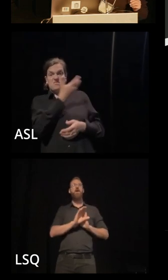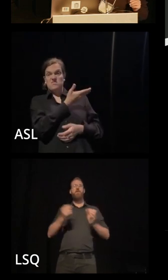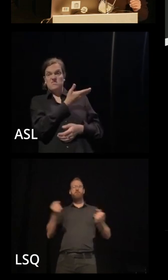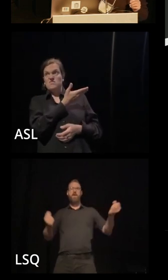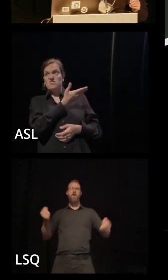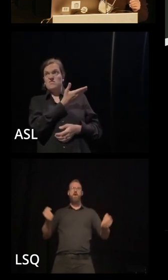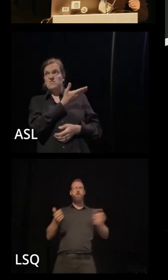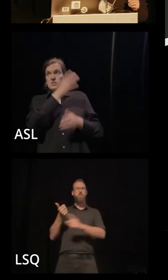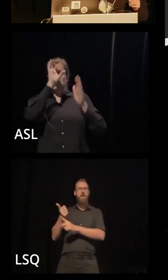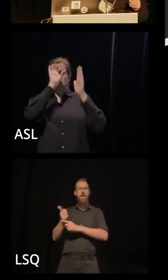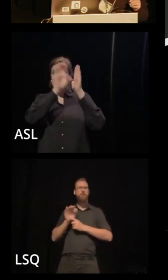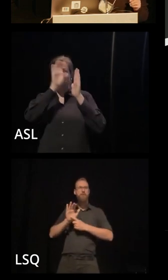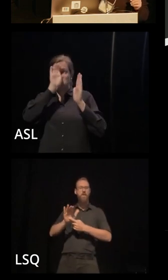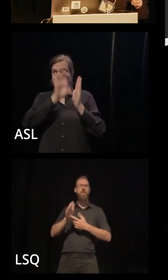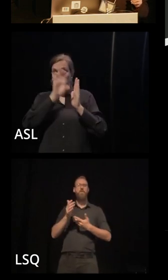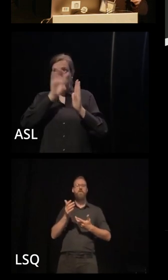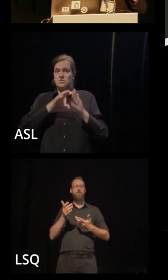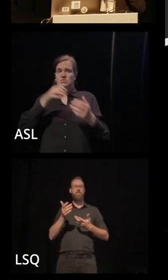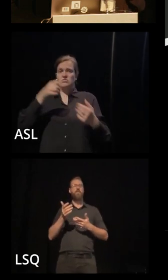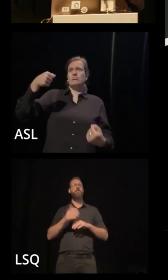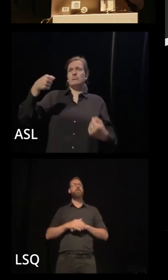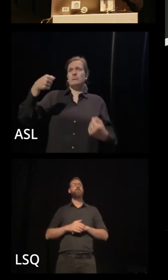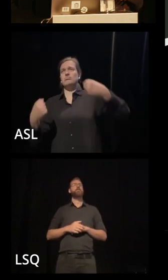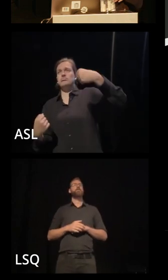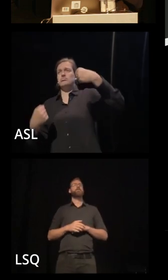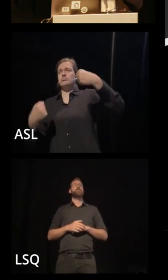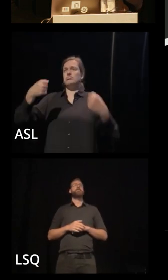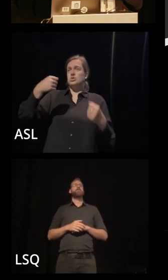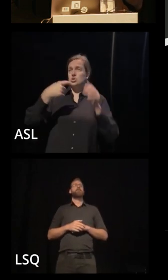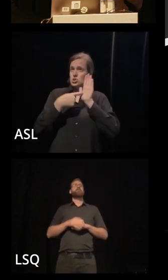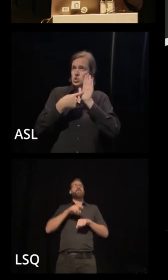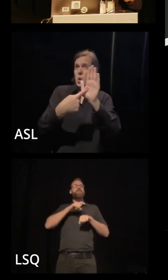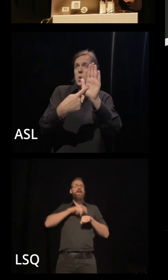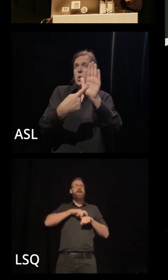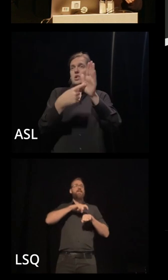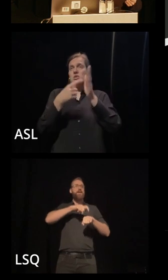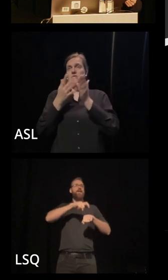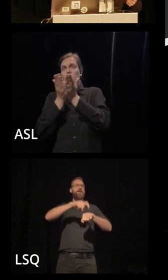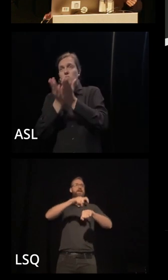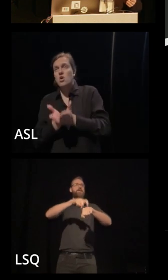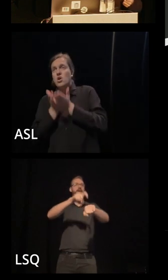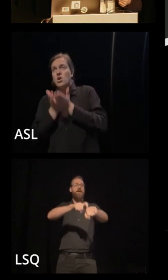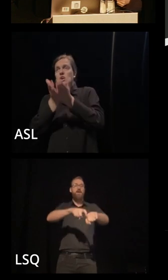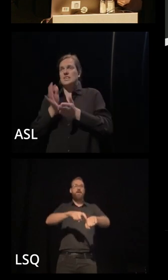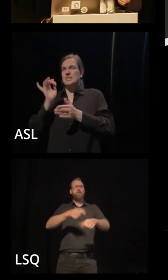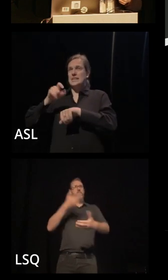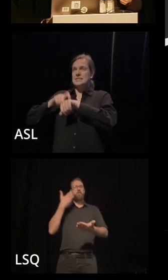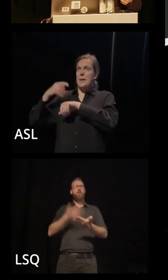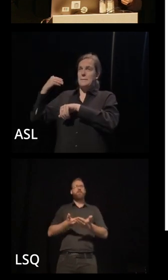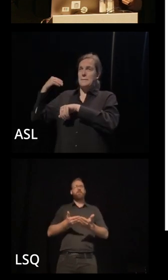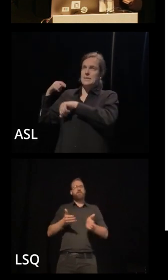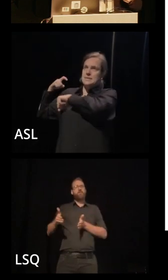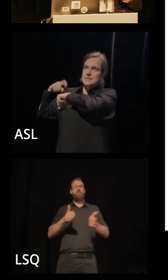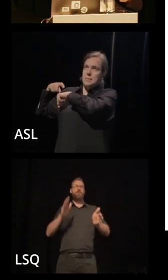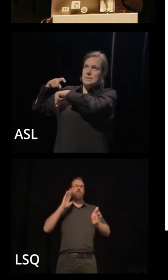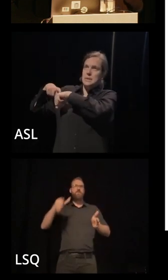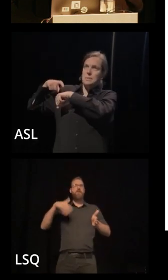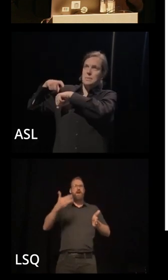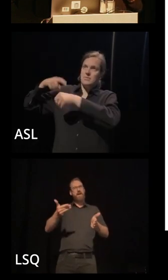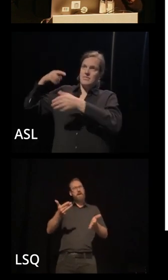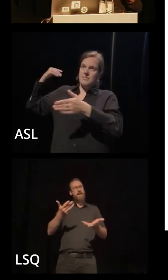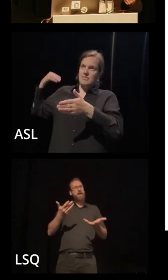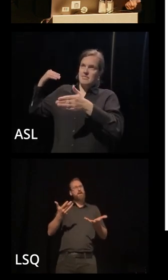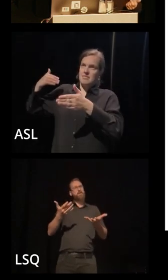Gaga. En fait, différentes temporalités et donc la puissance de ce Saint-Laurent-là qui nous habite aujourd'hui. Pour vous